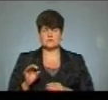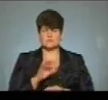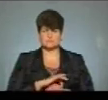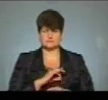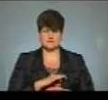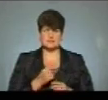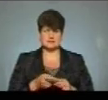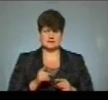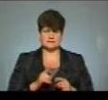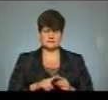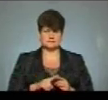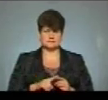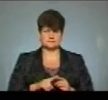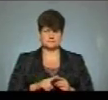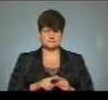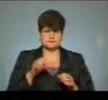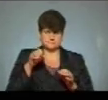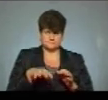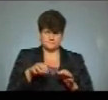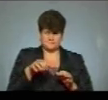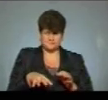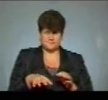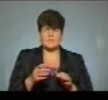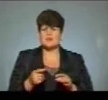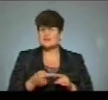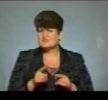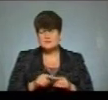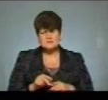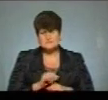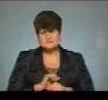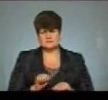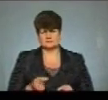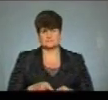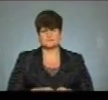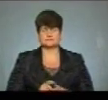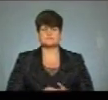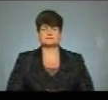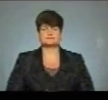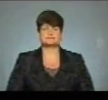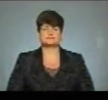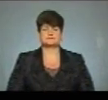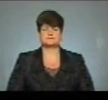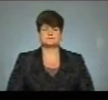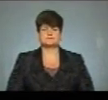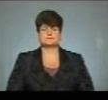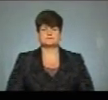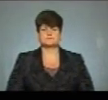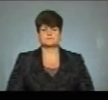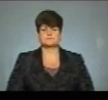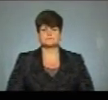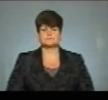застосування, піскоструйками називаємо, так? Ці дороги таким чином не ремонтуються. Соломія Струс, Андрій Прокопів, новини.